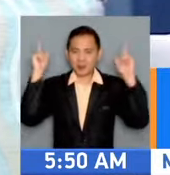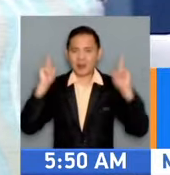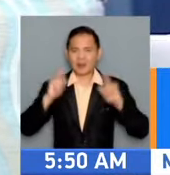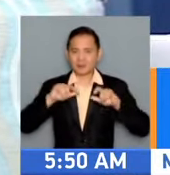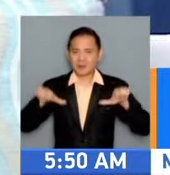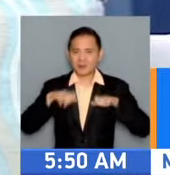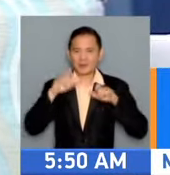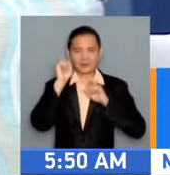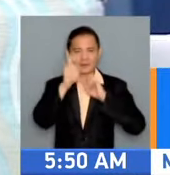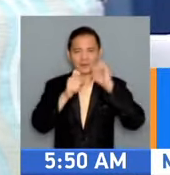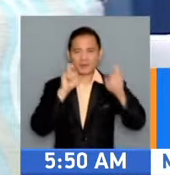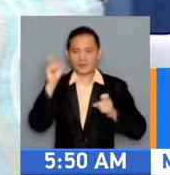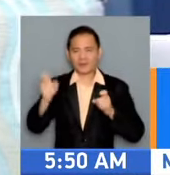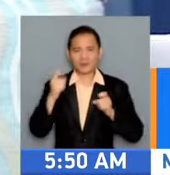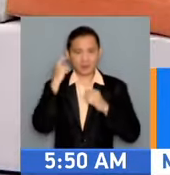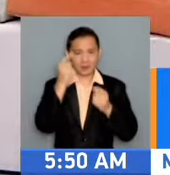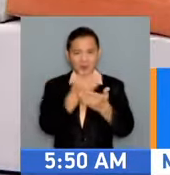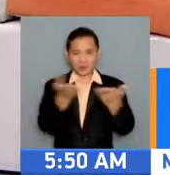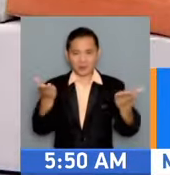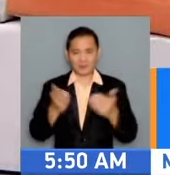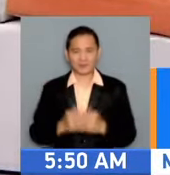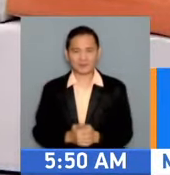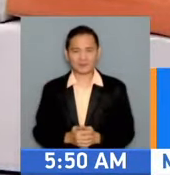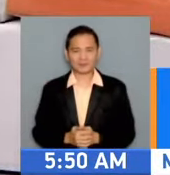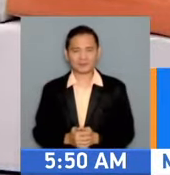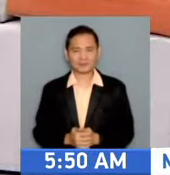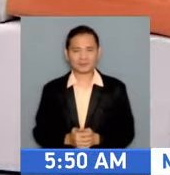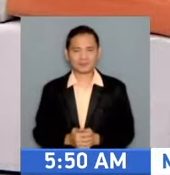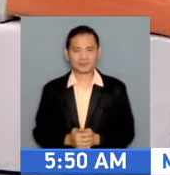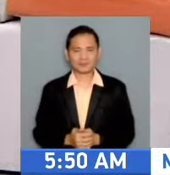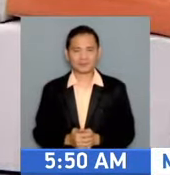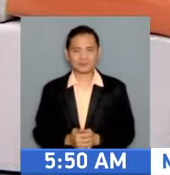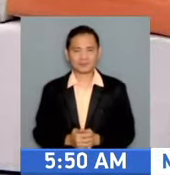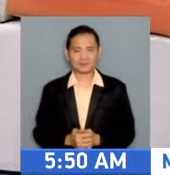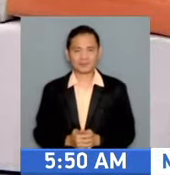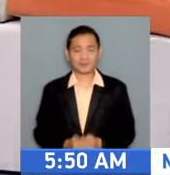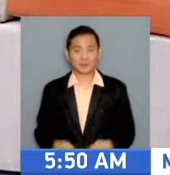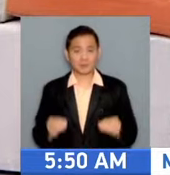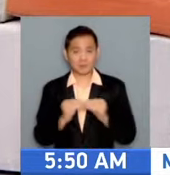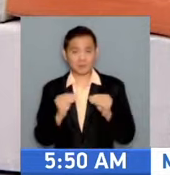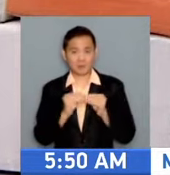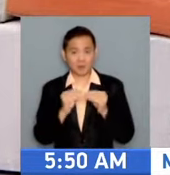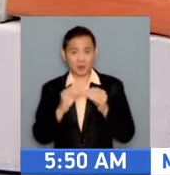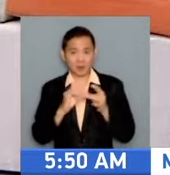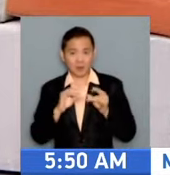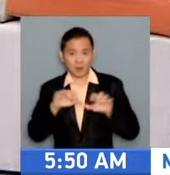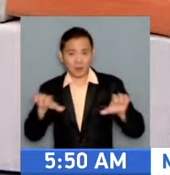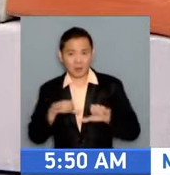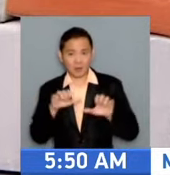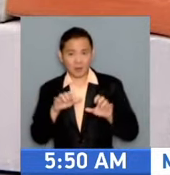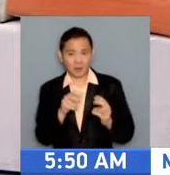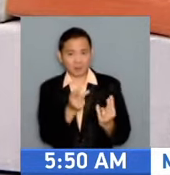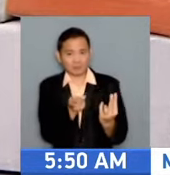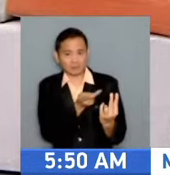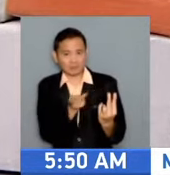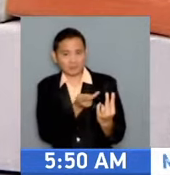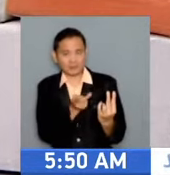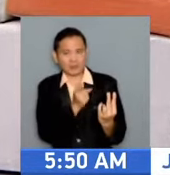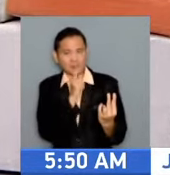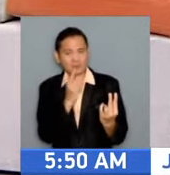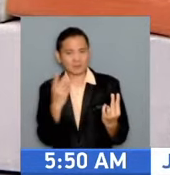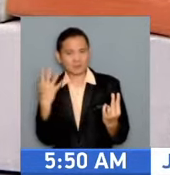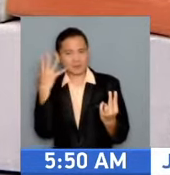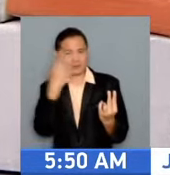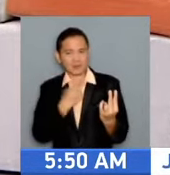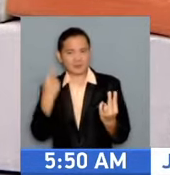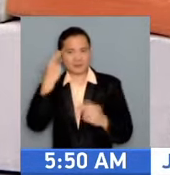Team Bahay. Para makarami tayo, narito pa mga mag-partner na. Lalo magpapaganda pa sa araw ninyo, si Morning Sunshine